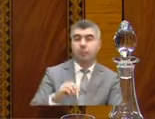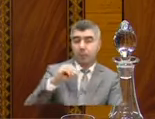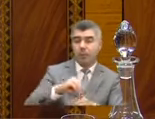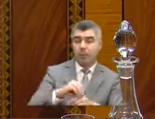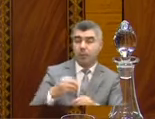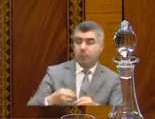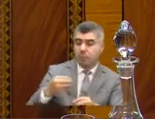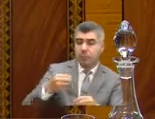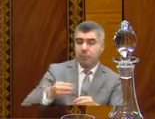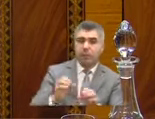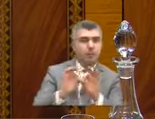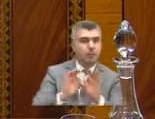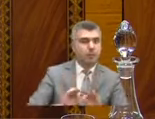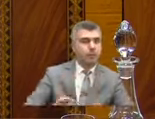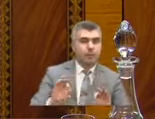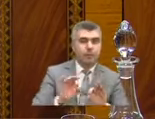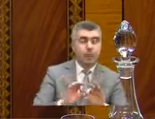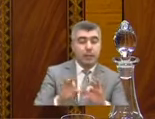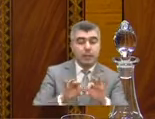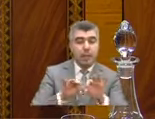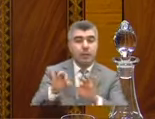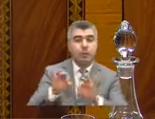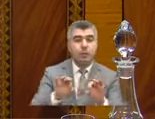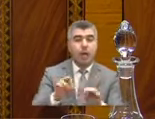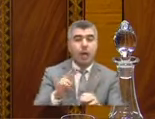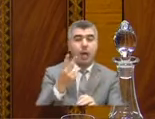إطار خارطة الطريق الاستراتيجية